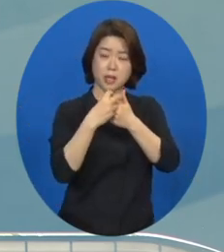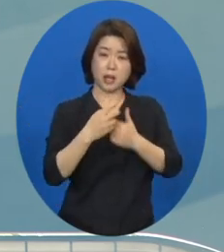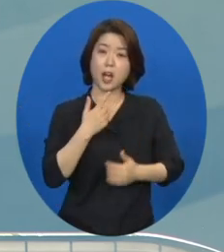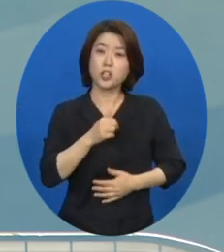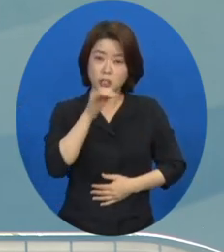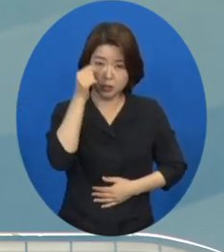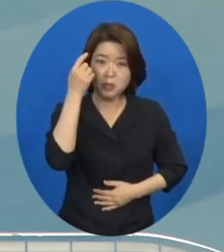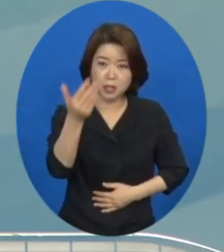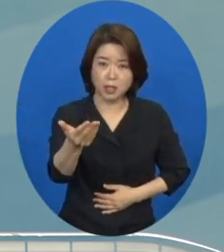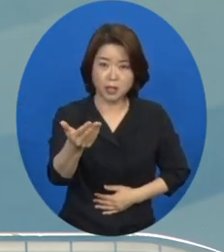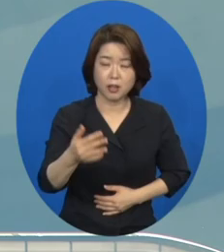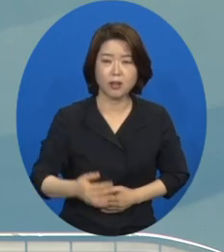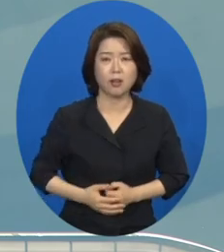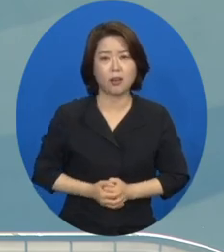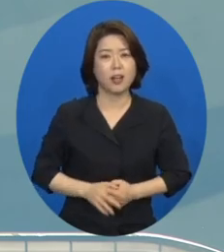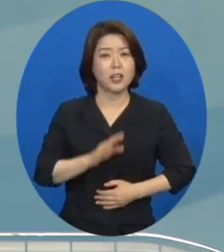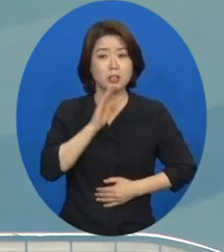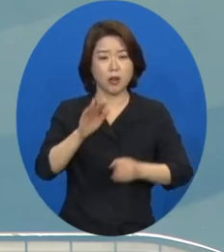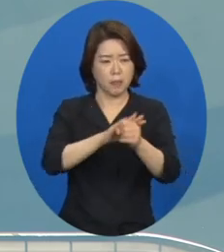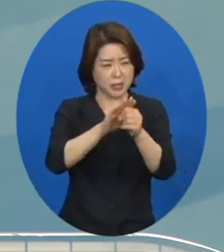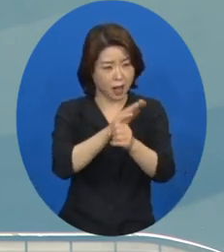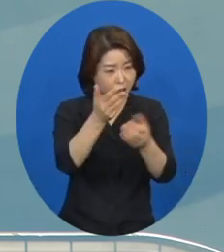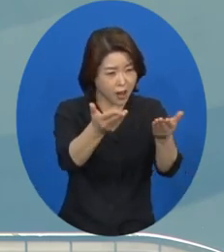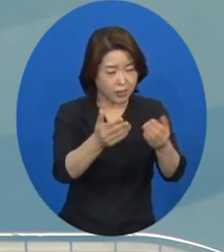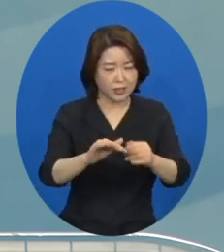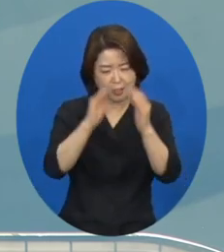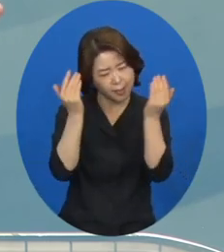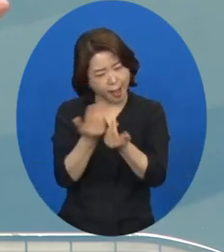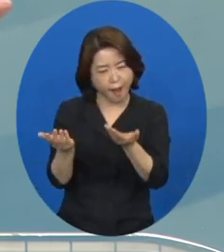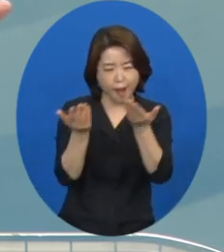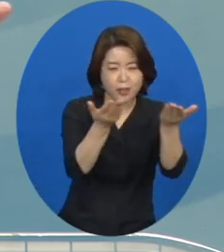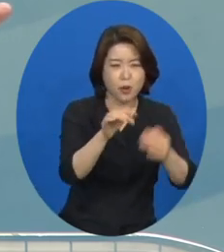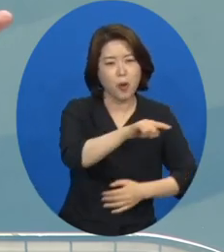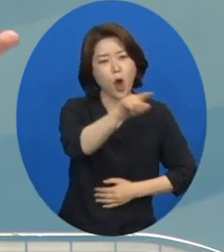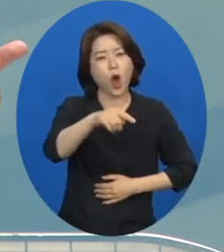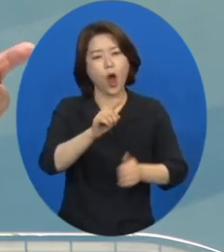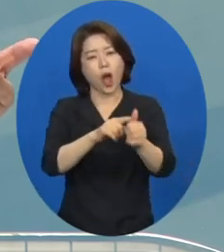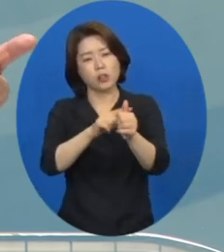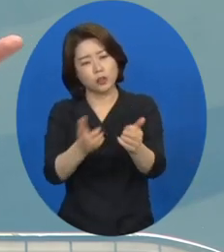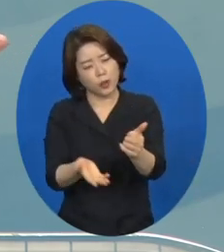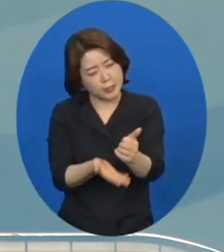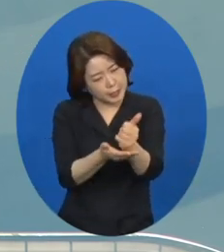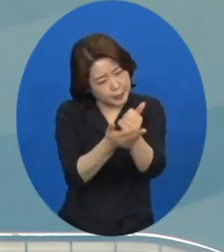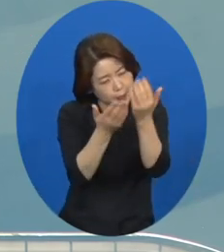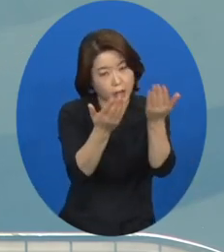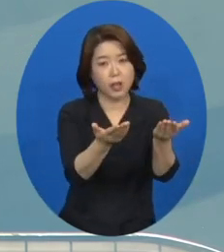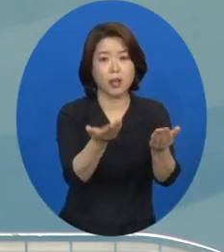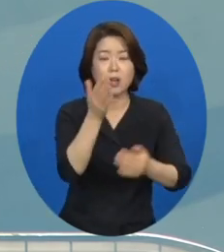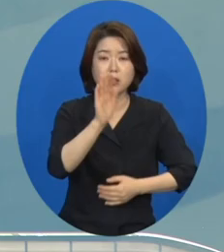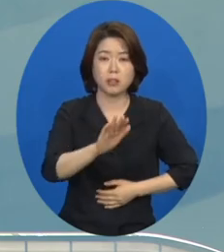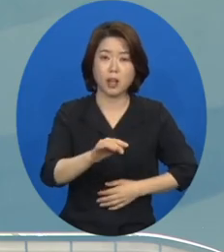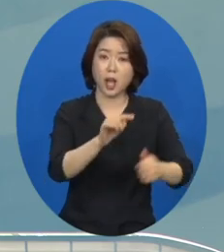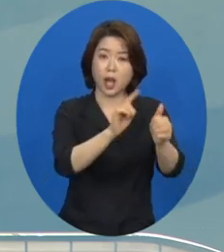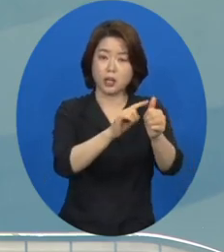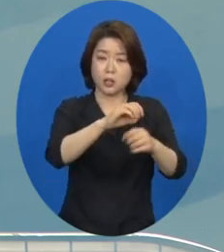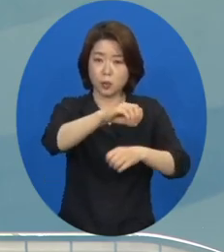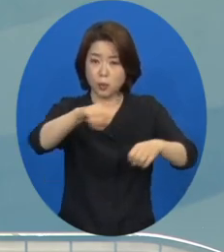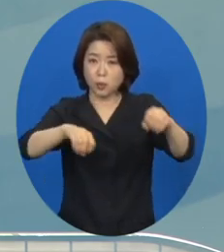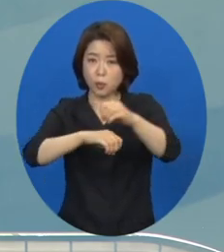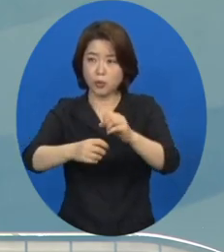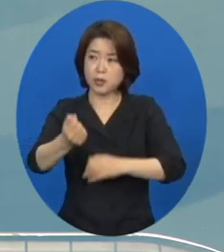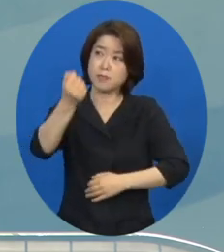당해보셨나요? 정말 사랑했는데, 모든 걸 다 주고 그를 위해서 섬겼는데 그는